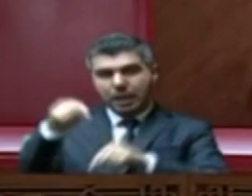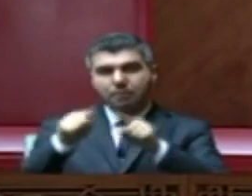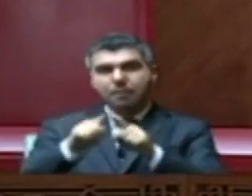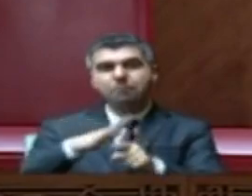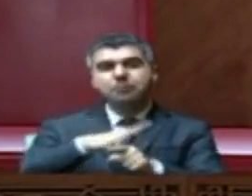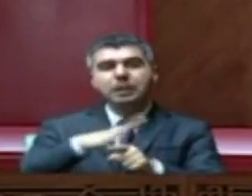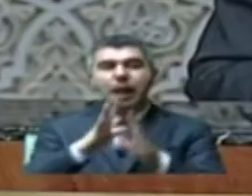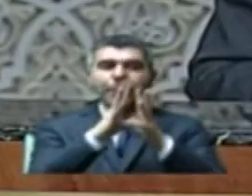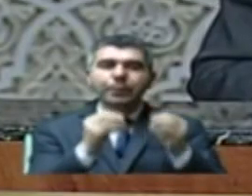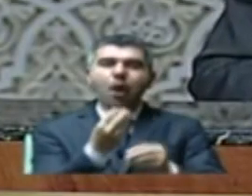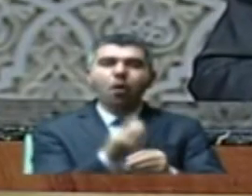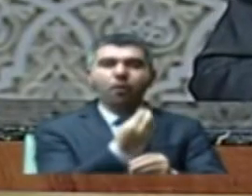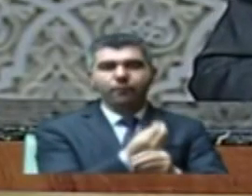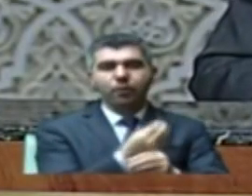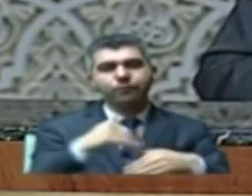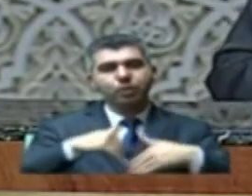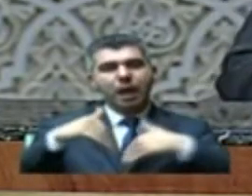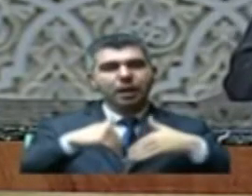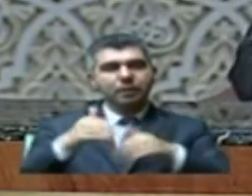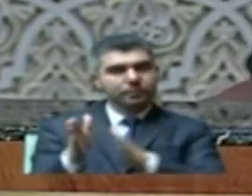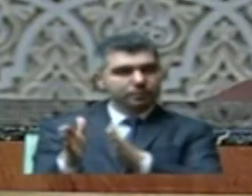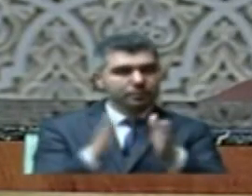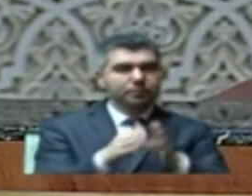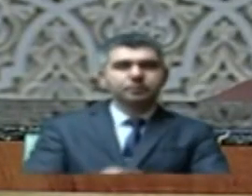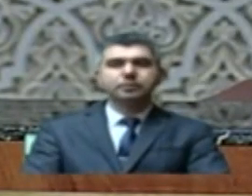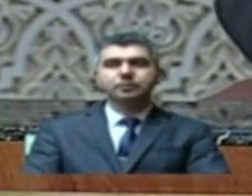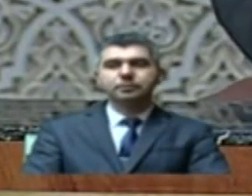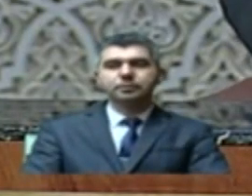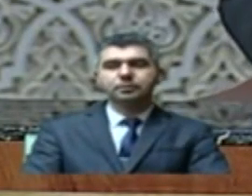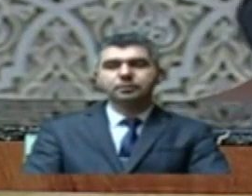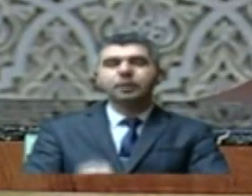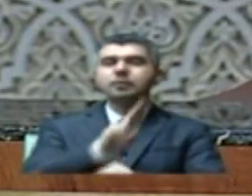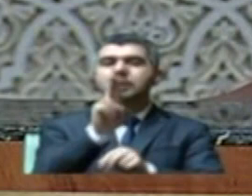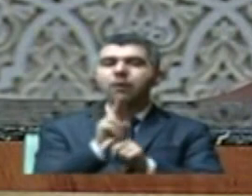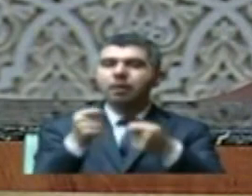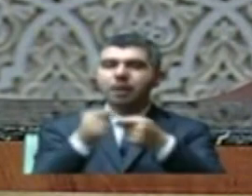الشارع. شكرا سيدة الوزيرة، في إطار التعقيب تفضلي سيدة المستشارة.